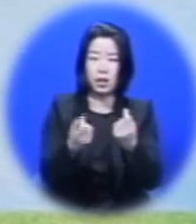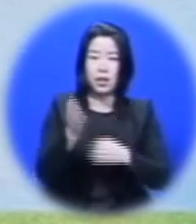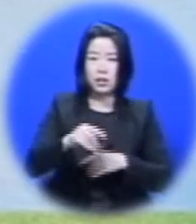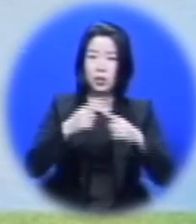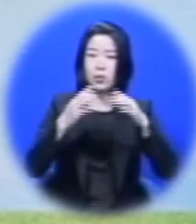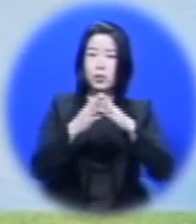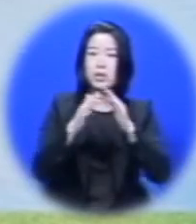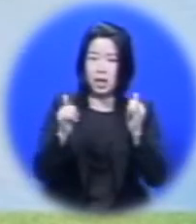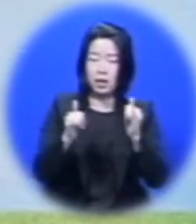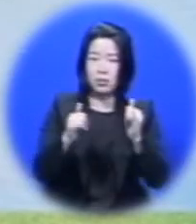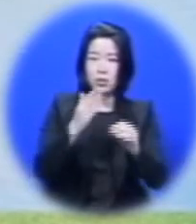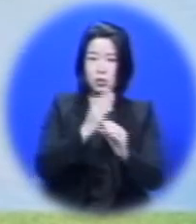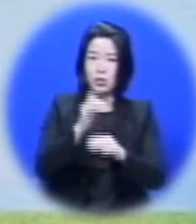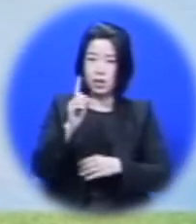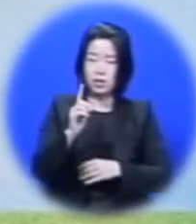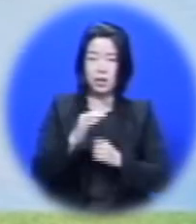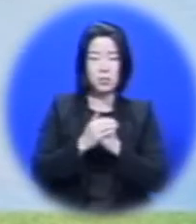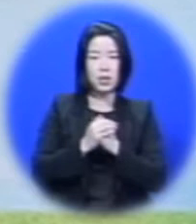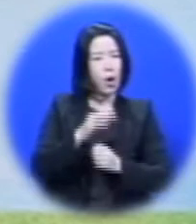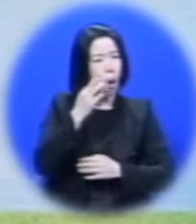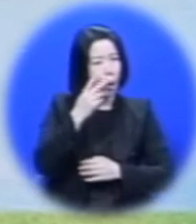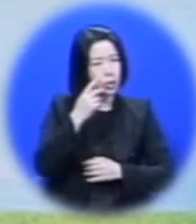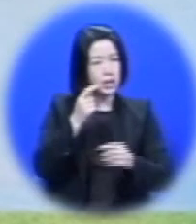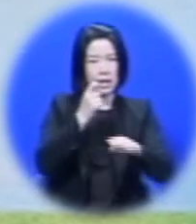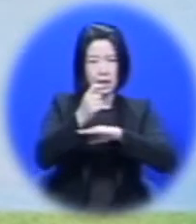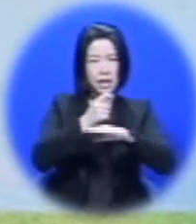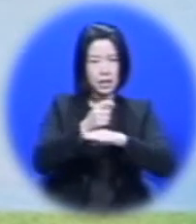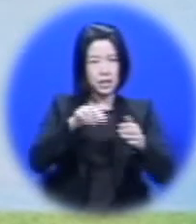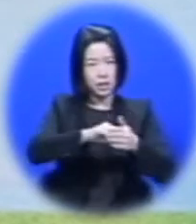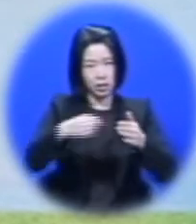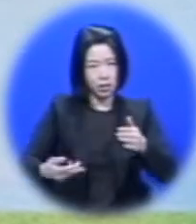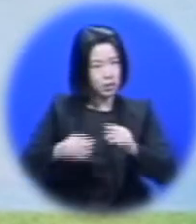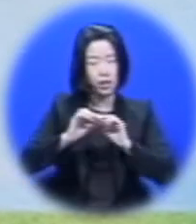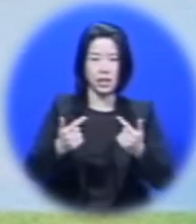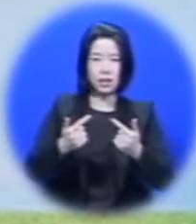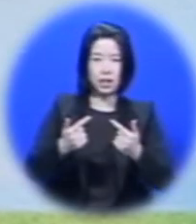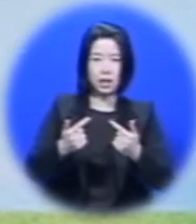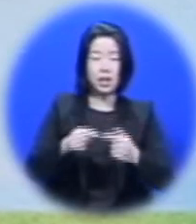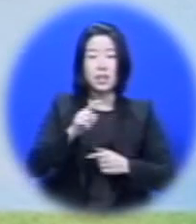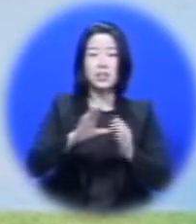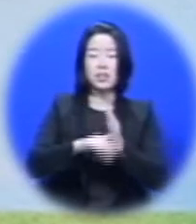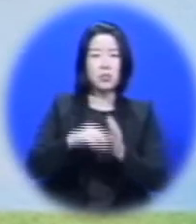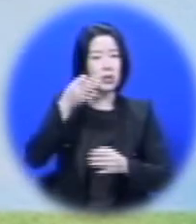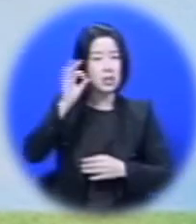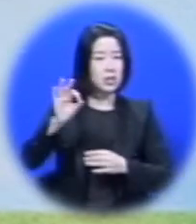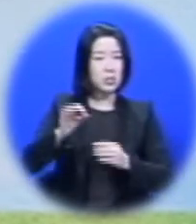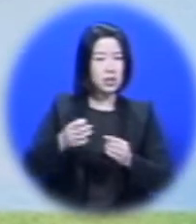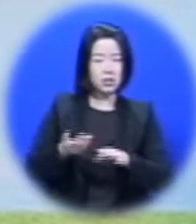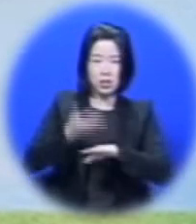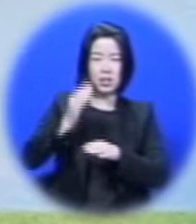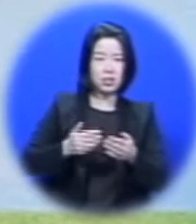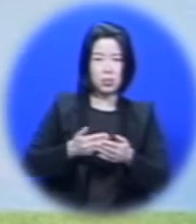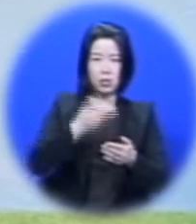분이 혹시 돈을 택시에 떨어뜨린 건 아닐까. 근데 뭐 이미 열흘 이상 지난 일인데